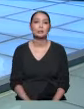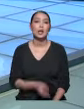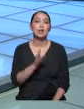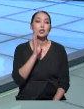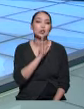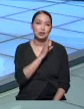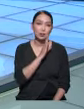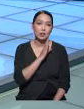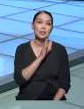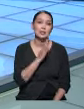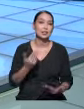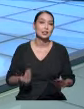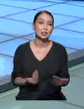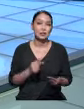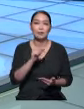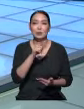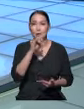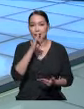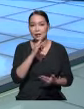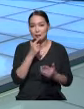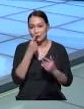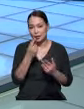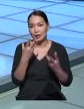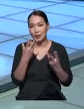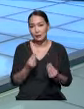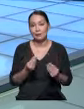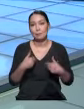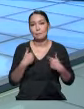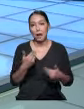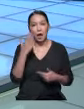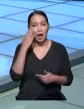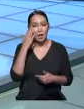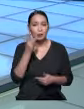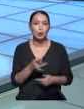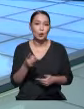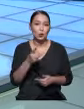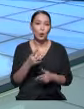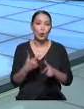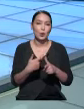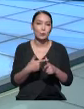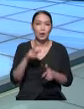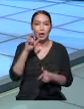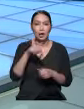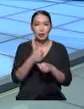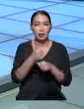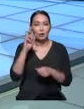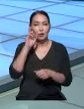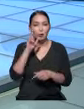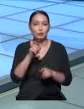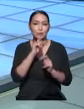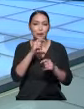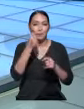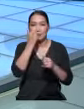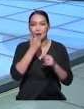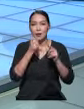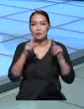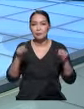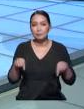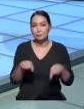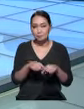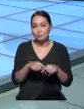Жительница Восточного Казахстана в канун праздника поздравил аким региона. От имени главы государства он вручил им благодарственные письма. Как